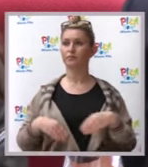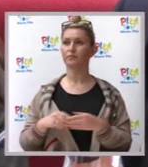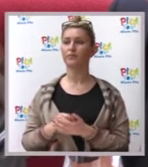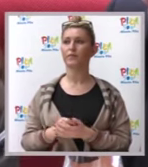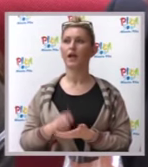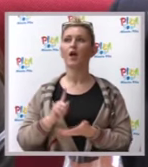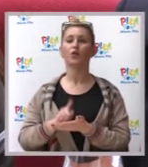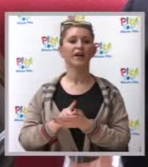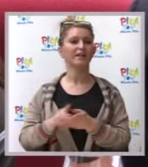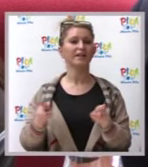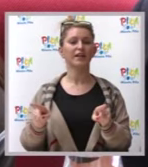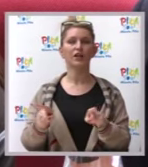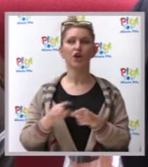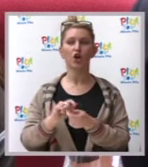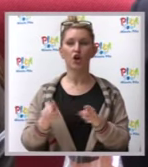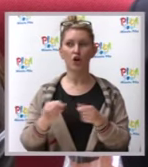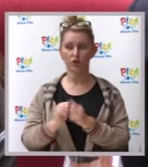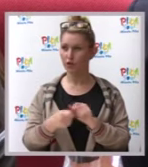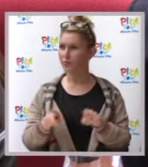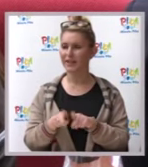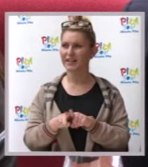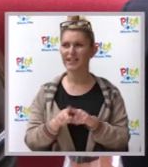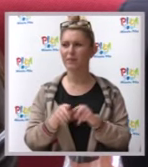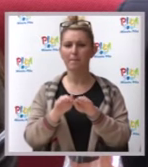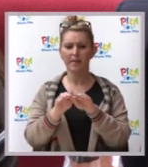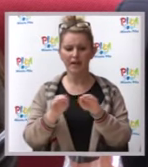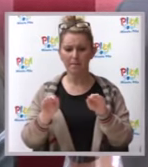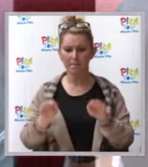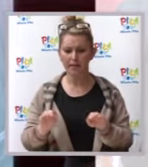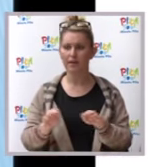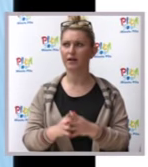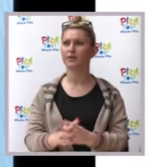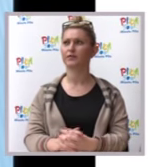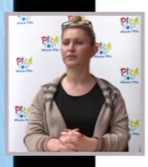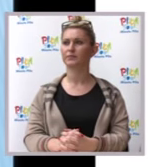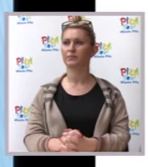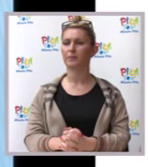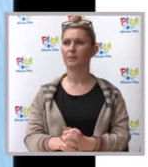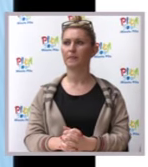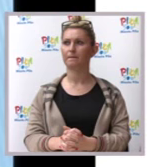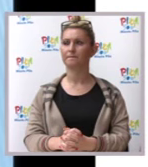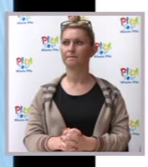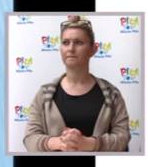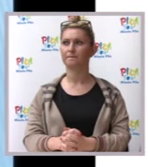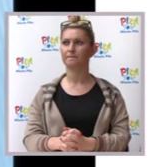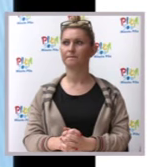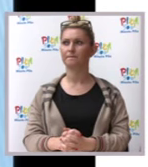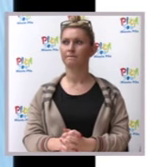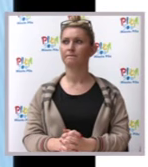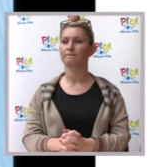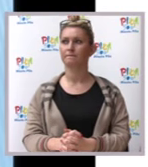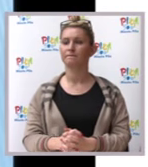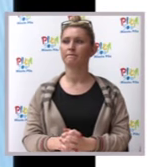poziomie minimalnym. Na wykresie, który macie Państwo przed sobą, czerwona linia pokazuje